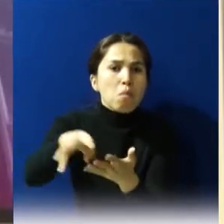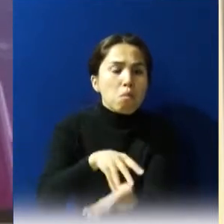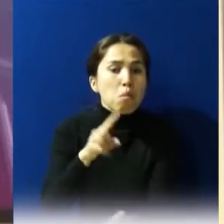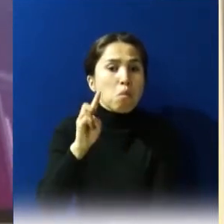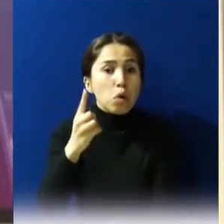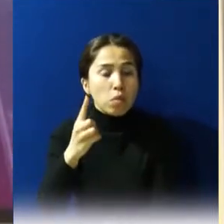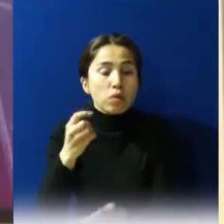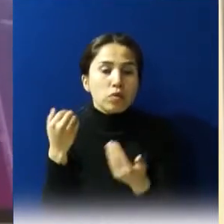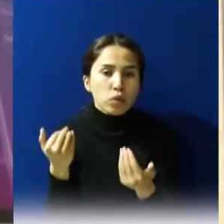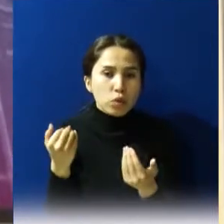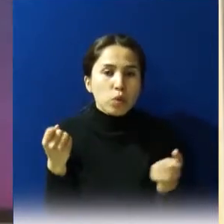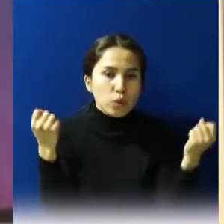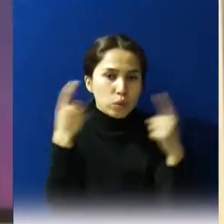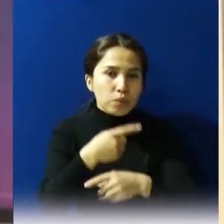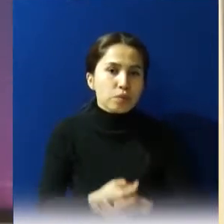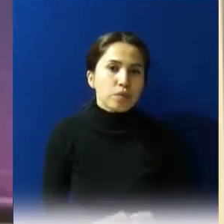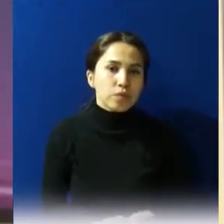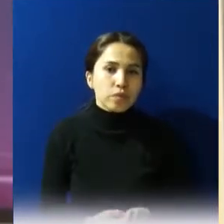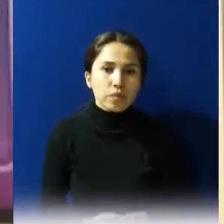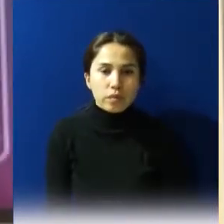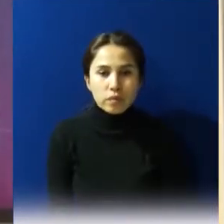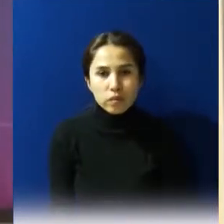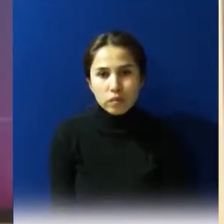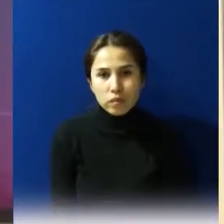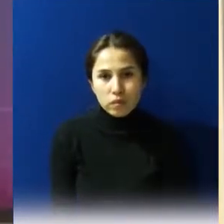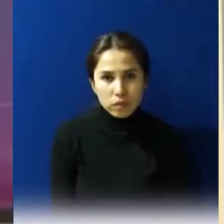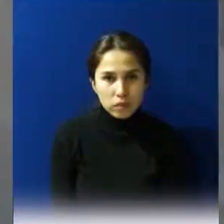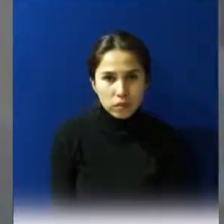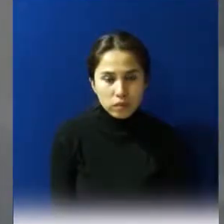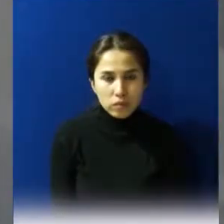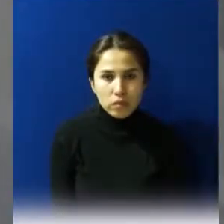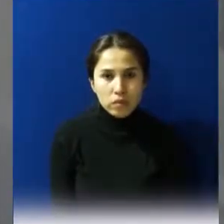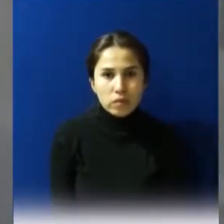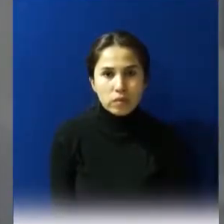звание образцового? Это выясняла специальная прибывшая группа.